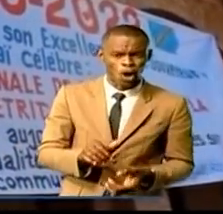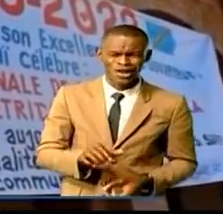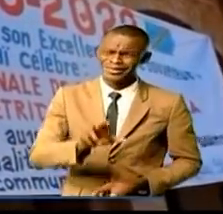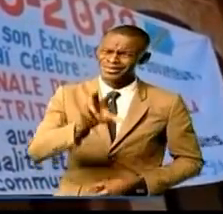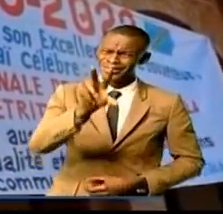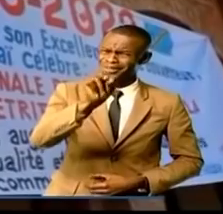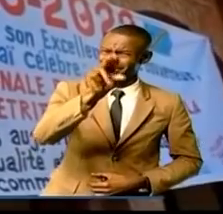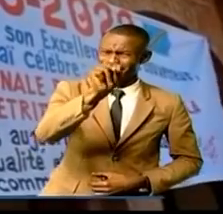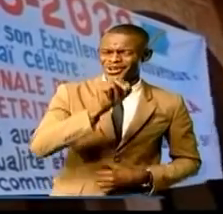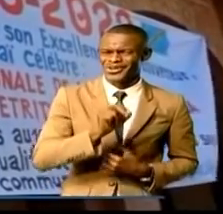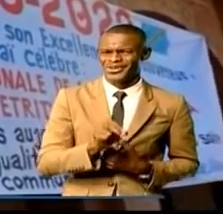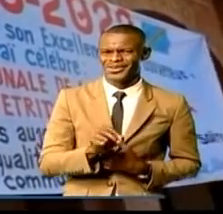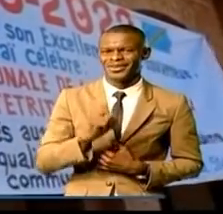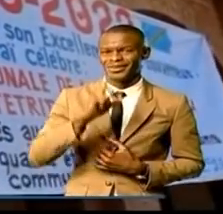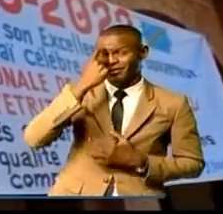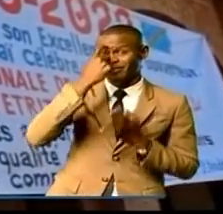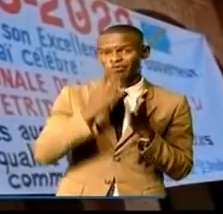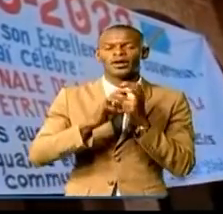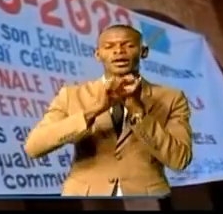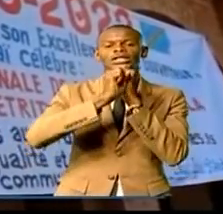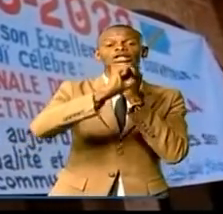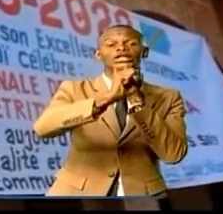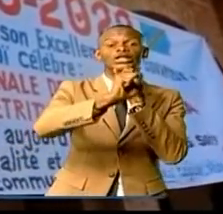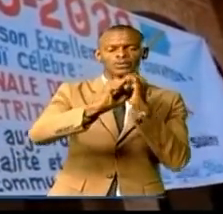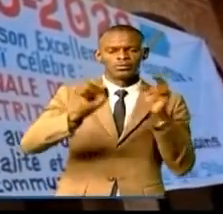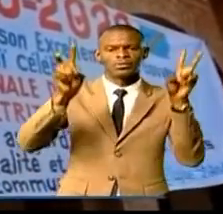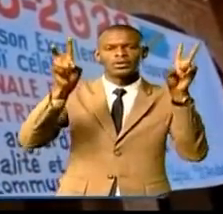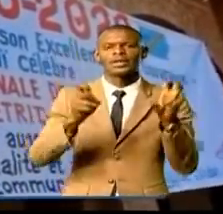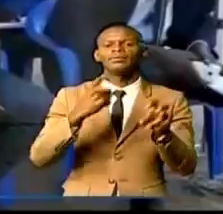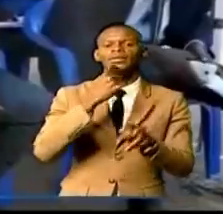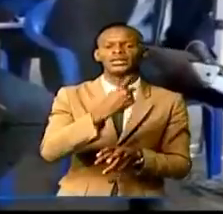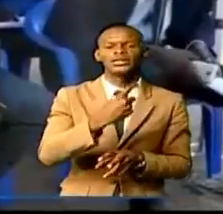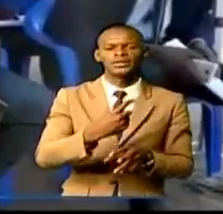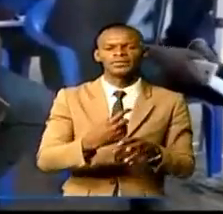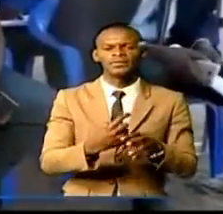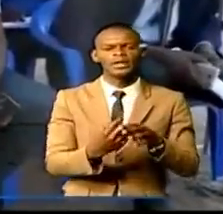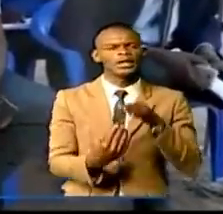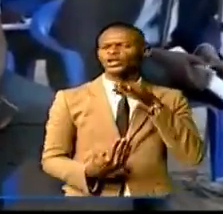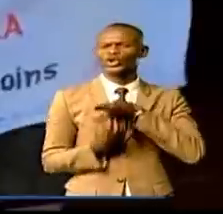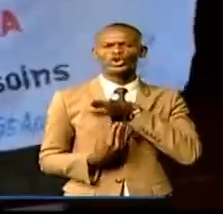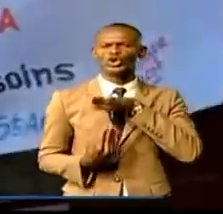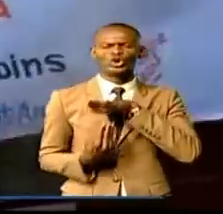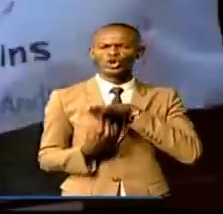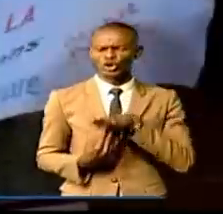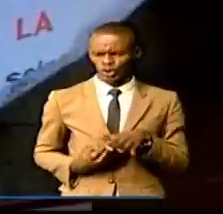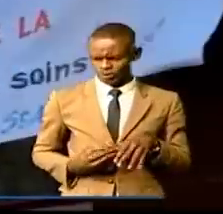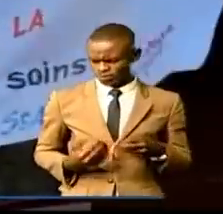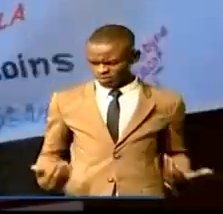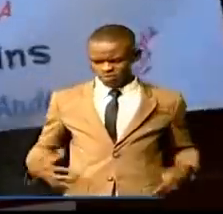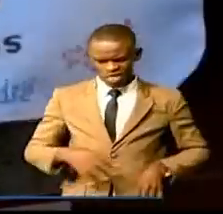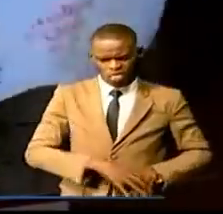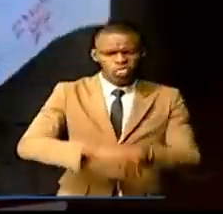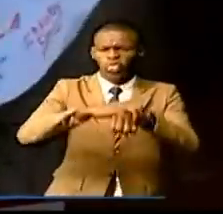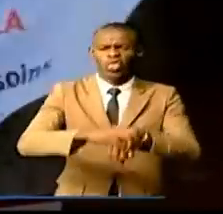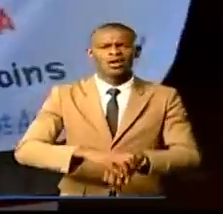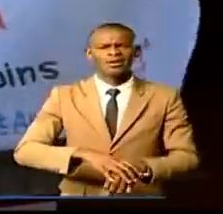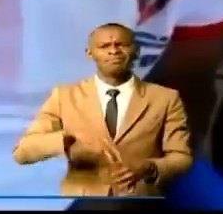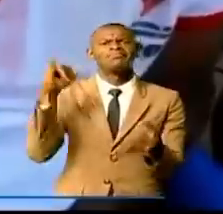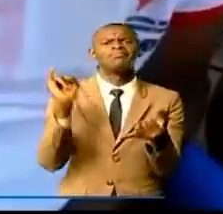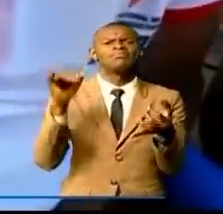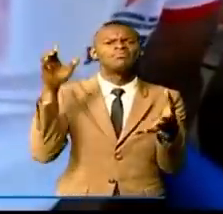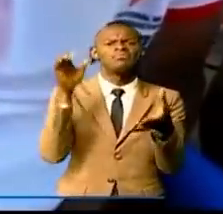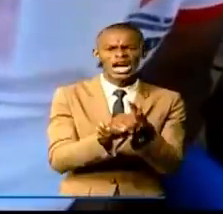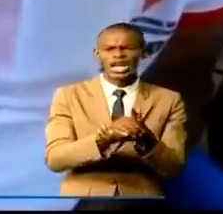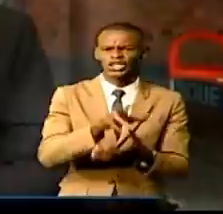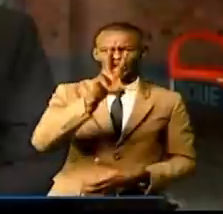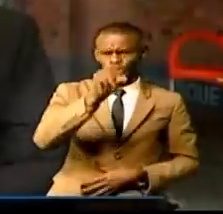fistule obstétricale sous le thème éliminer la fistule dès aujourd'hui, investir dans les soins de santé de qualité et autonomiser